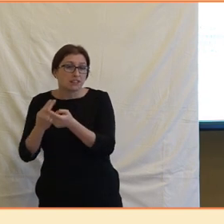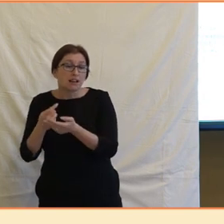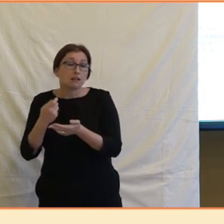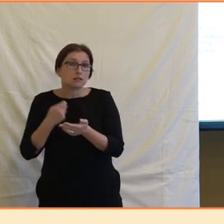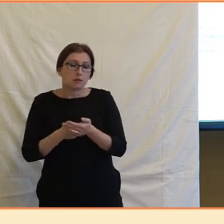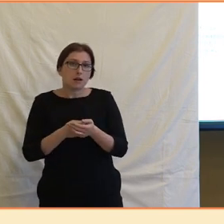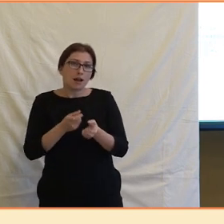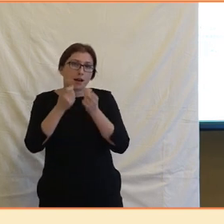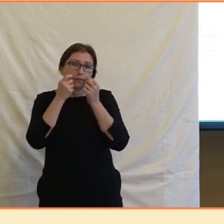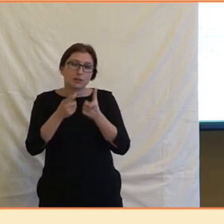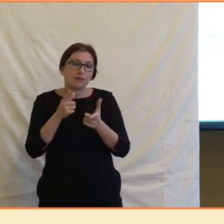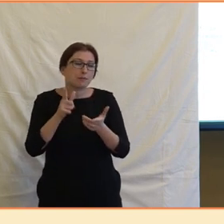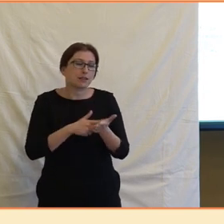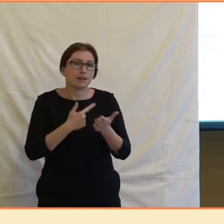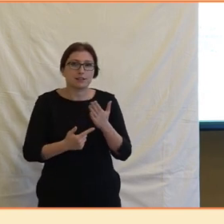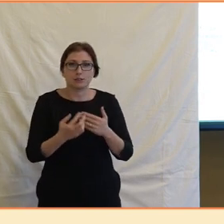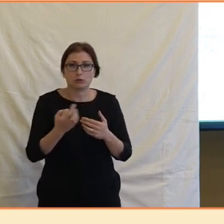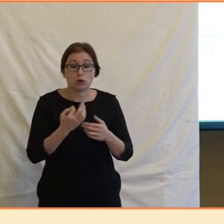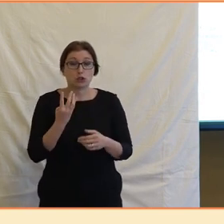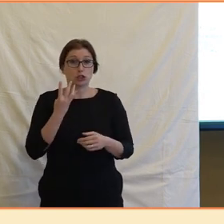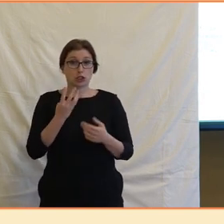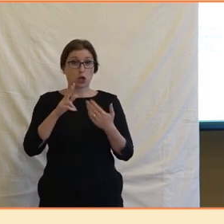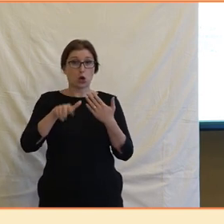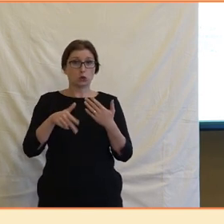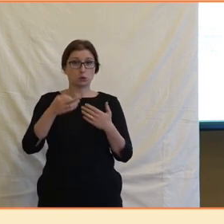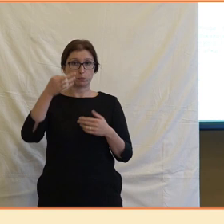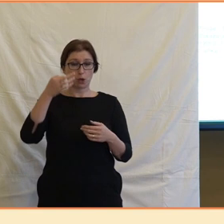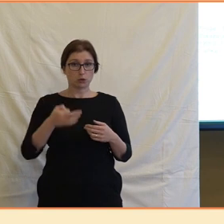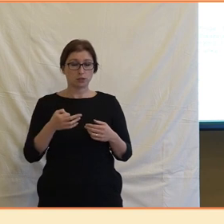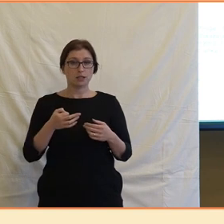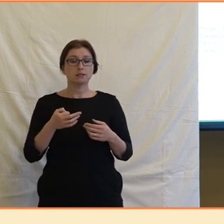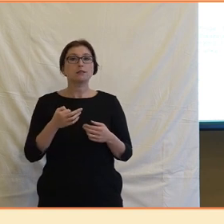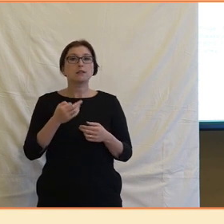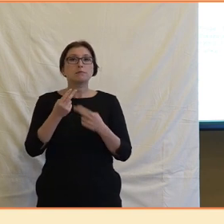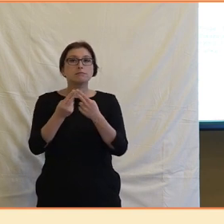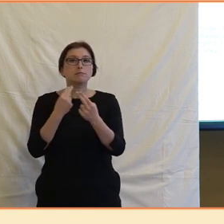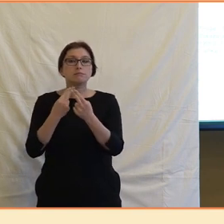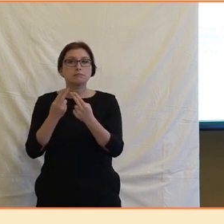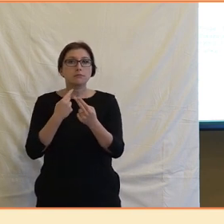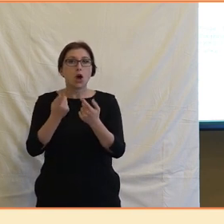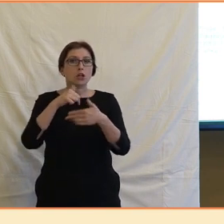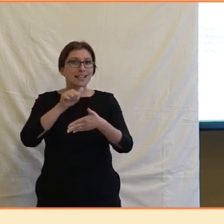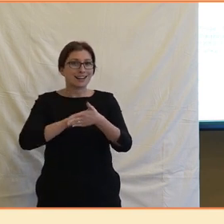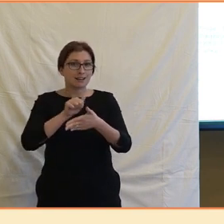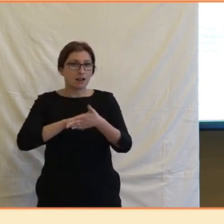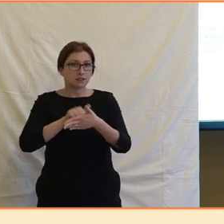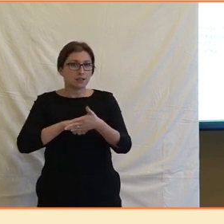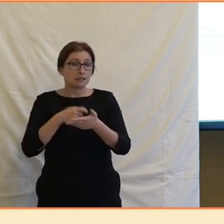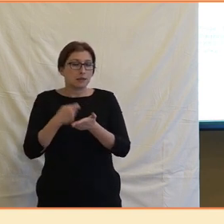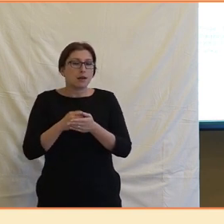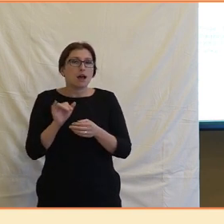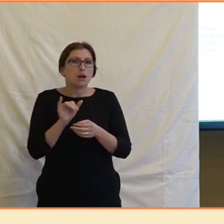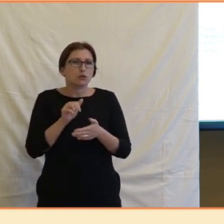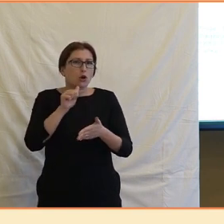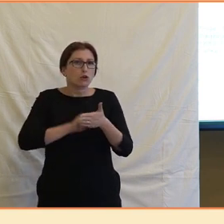tak nebylo překvapivé, že v podstatě 48% respondentů z redakcí, tedy